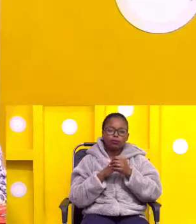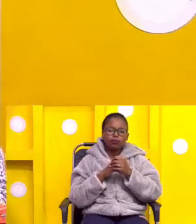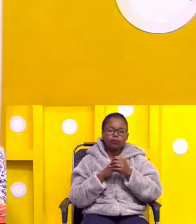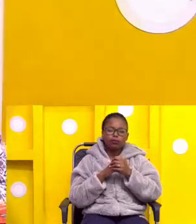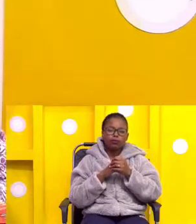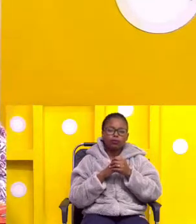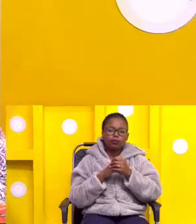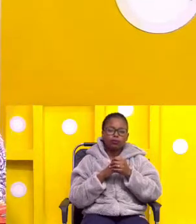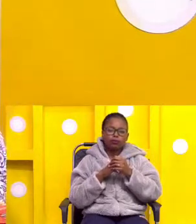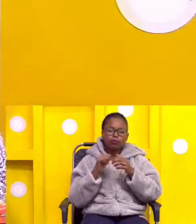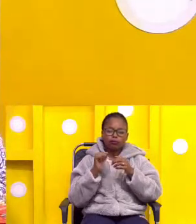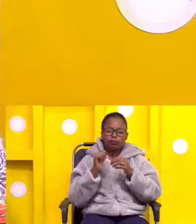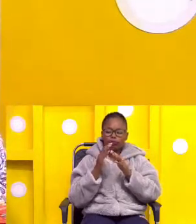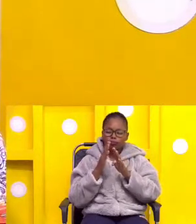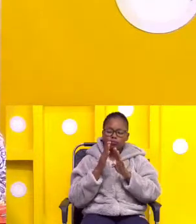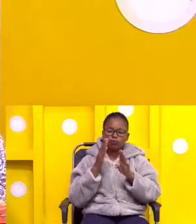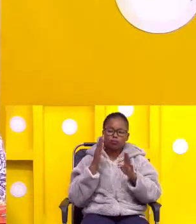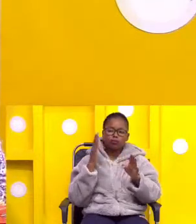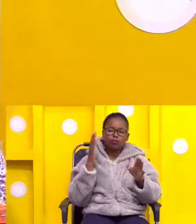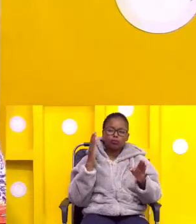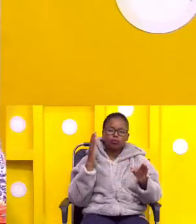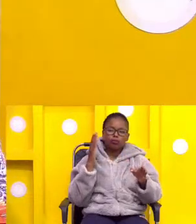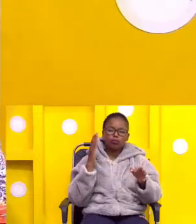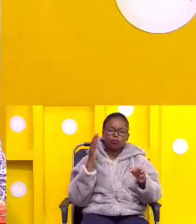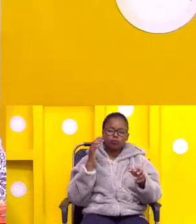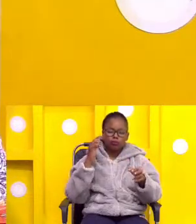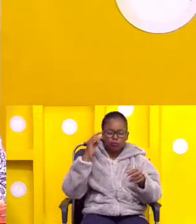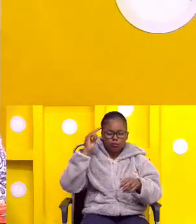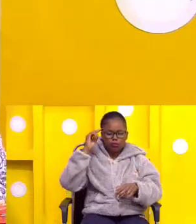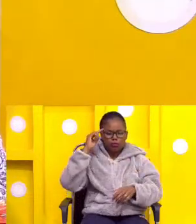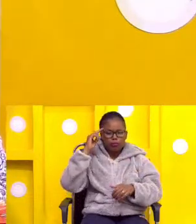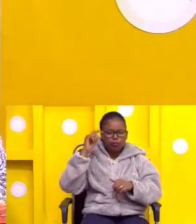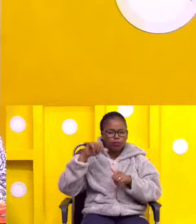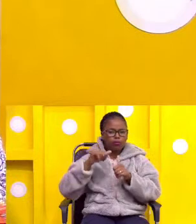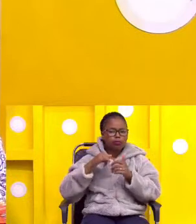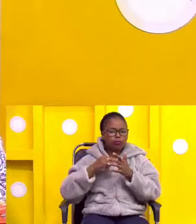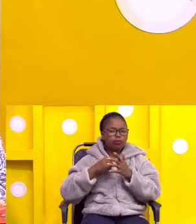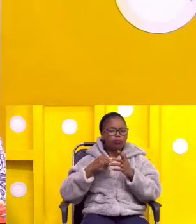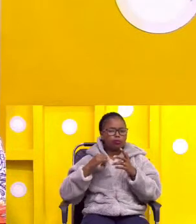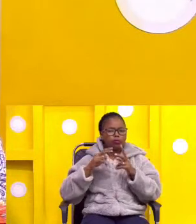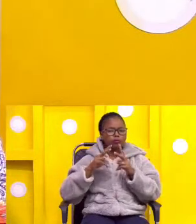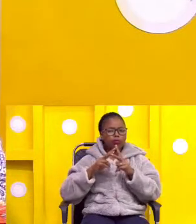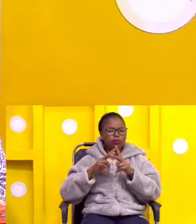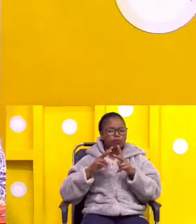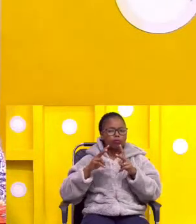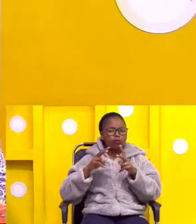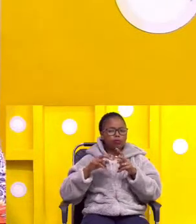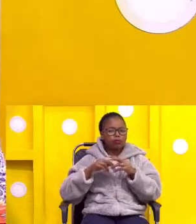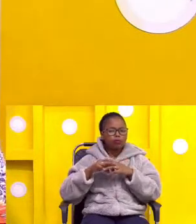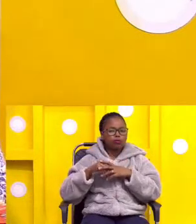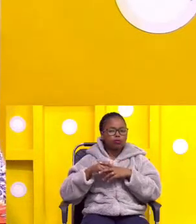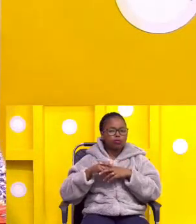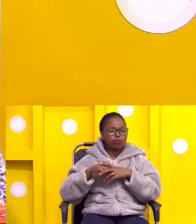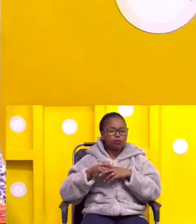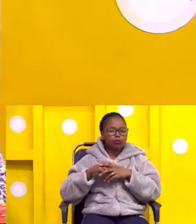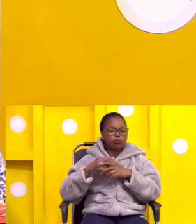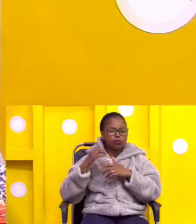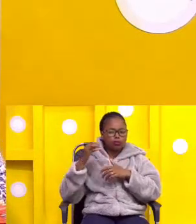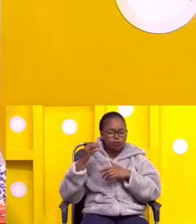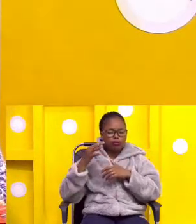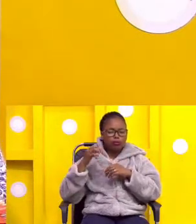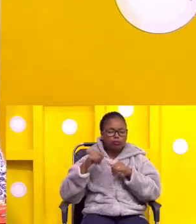tukifaga laini bwana jinsiri uhoro ucio leverage choke jira utungata ndothiraga